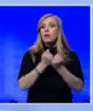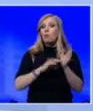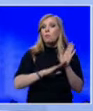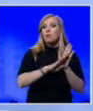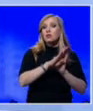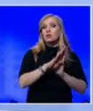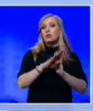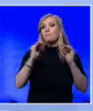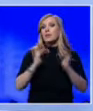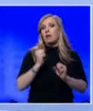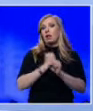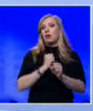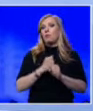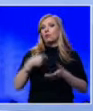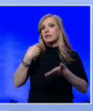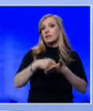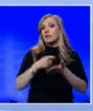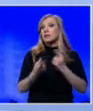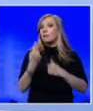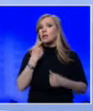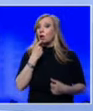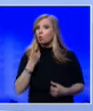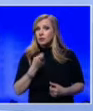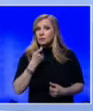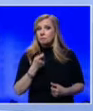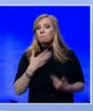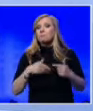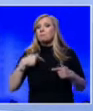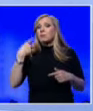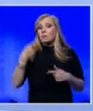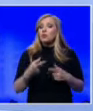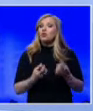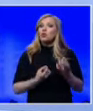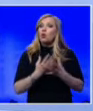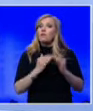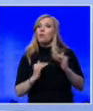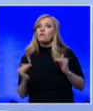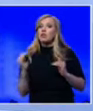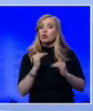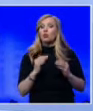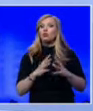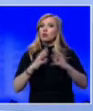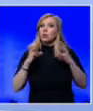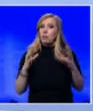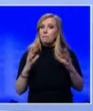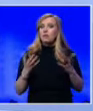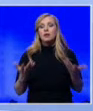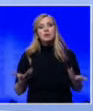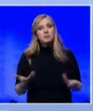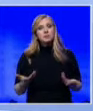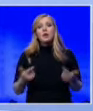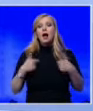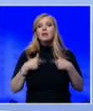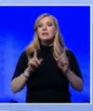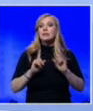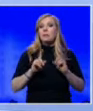работна заплата за миналата година и предстои нов ръст, който ще бъде драстичен. Така че